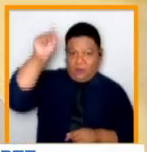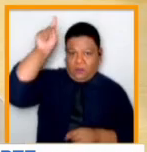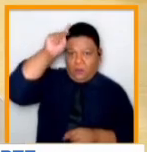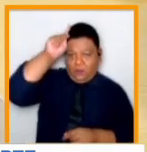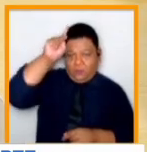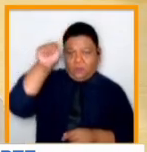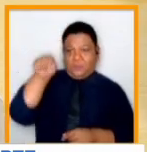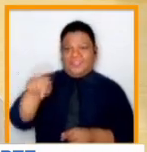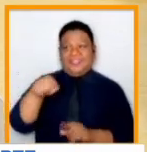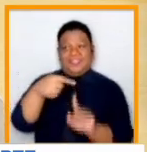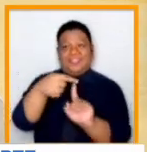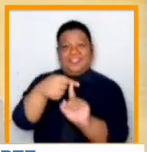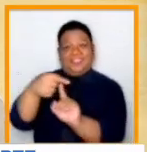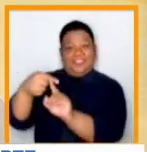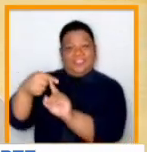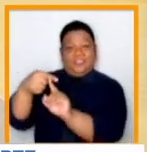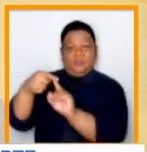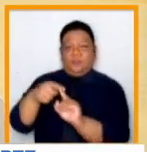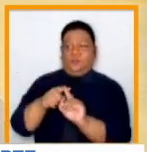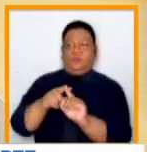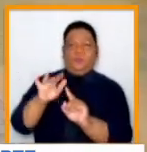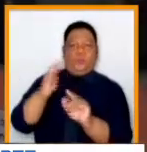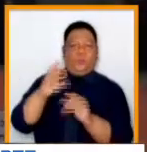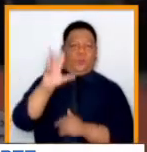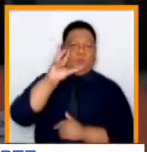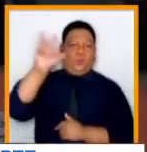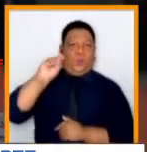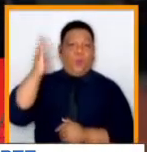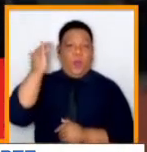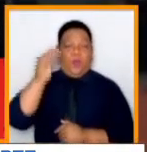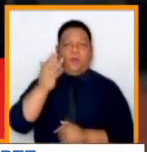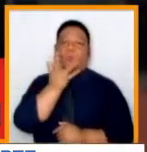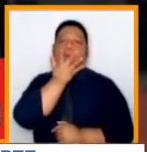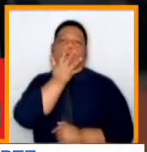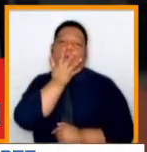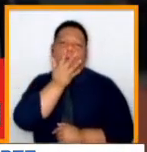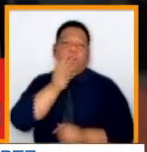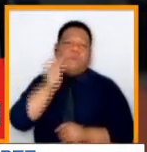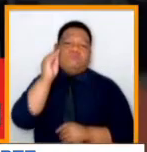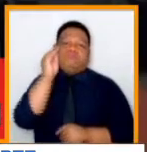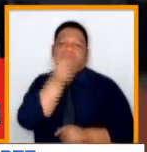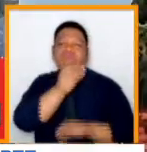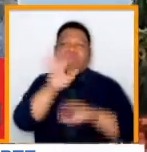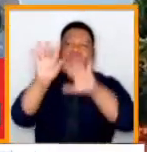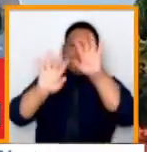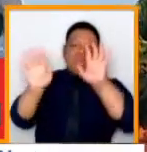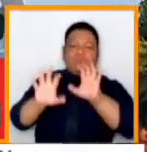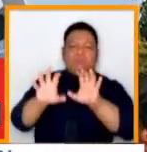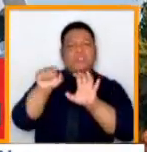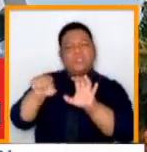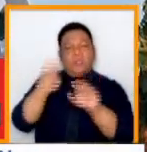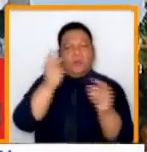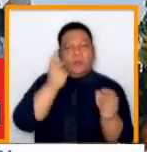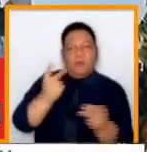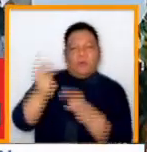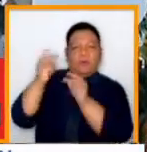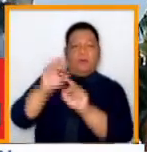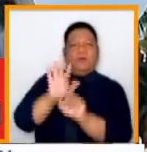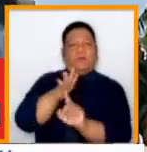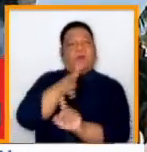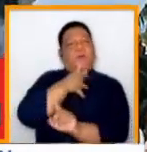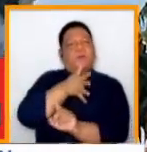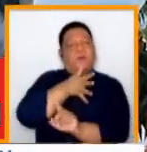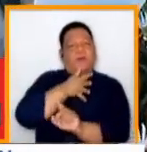ng makukulay na dekorasyong bulaklak. Yan ang tradisyon ng pamilya Mantap bilang pag-alala sa namayapa nilang ina. Gawa ng magkakapatid